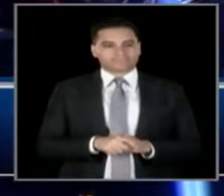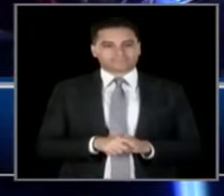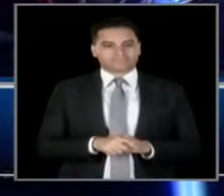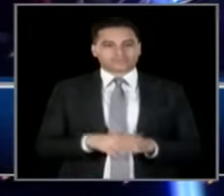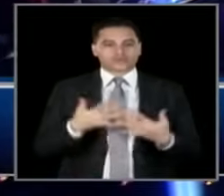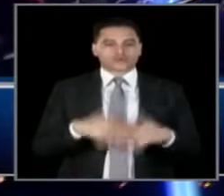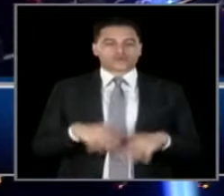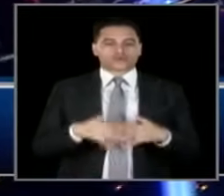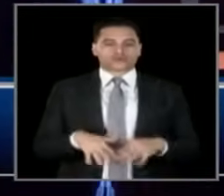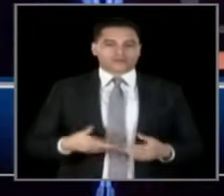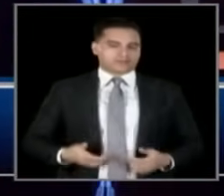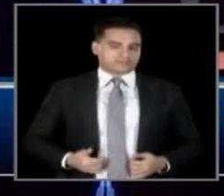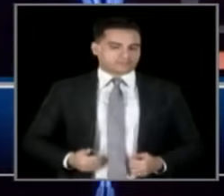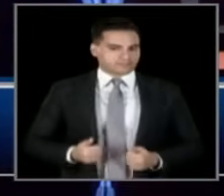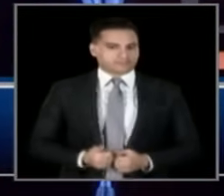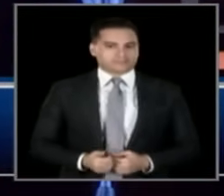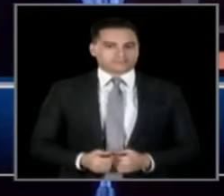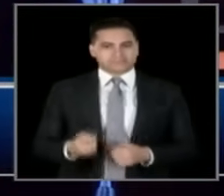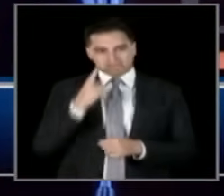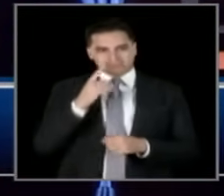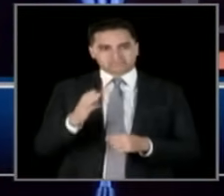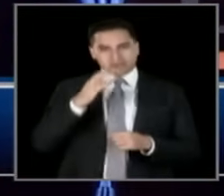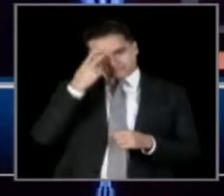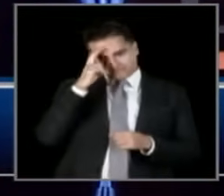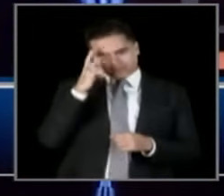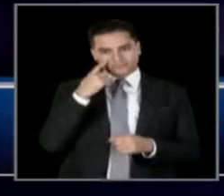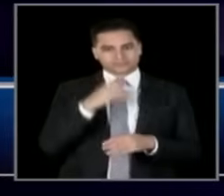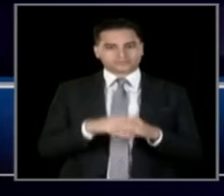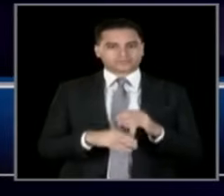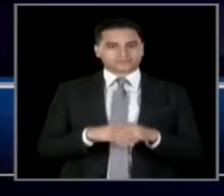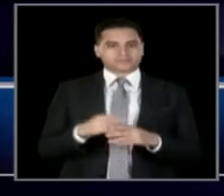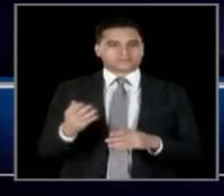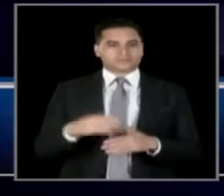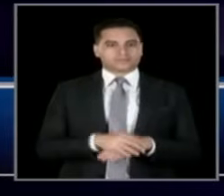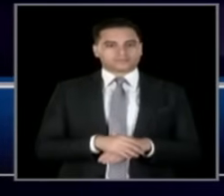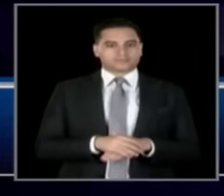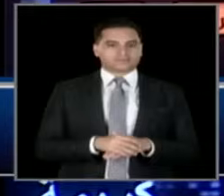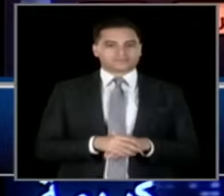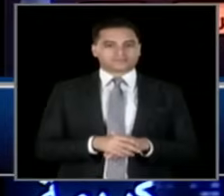جورجيا. مين اللي هجاوب؟ أنا هجاوب. جاوب.